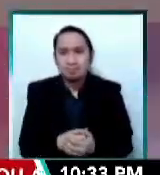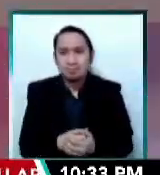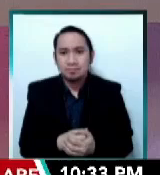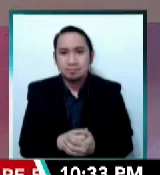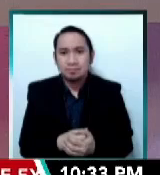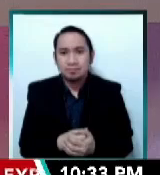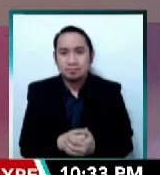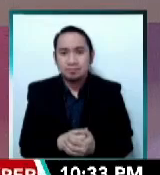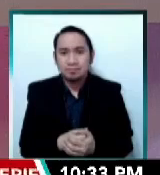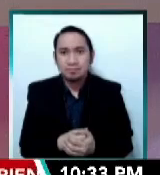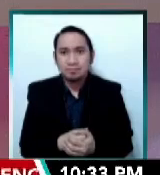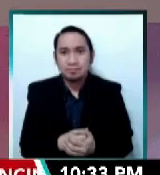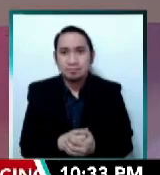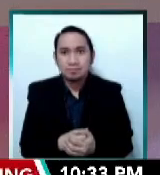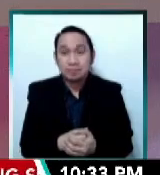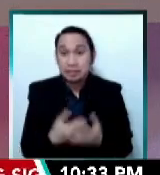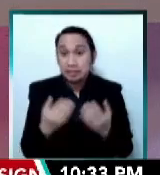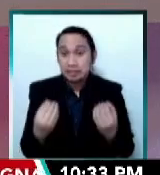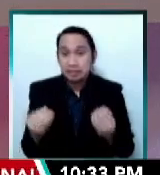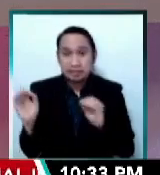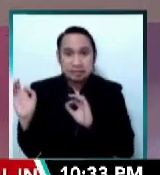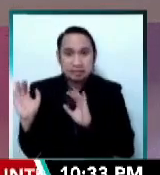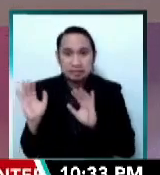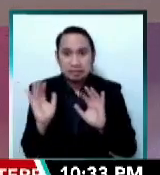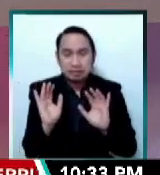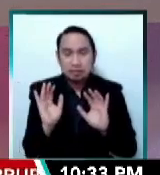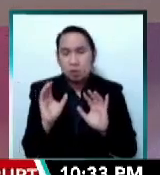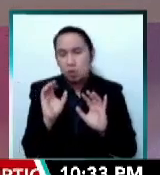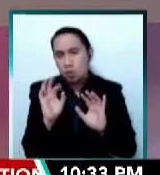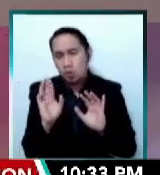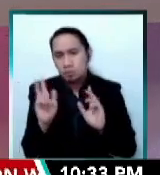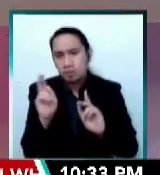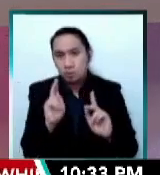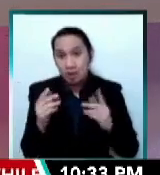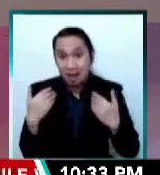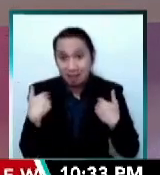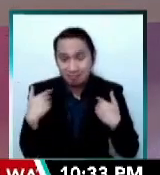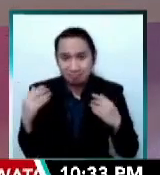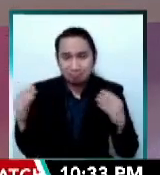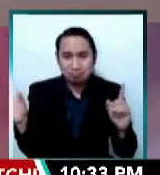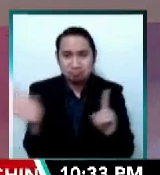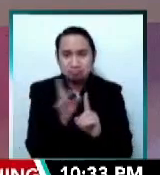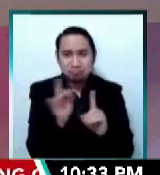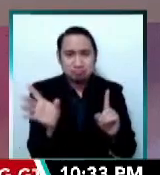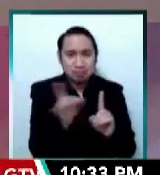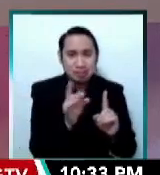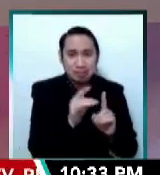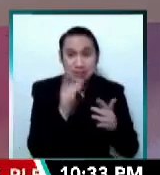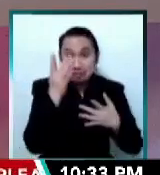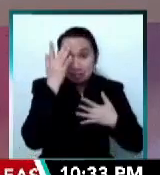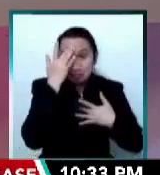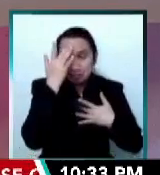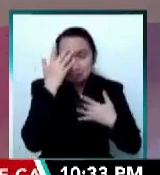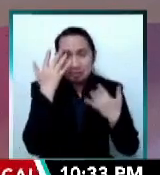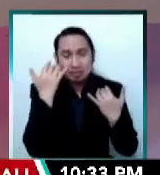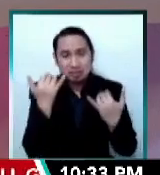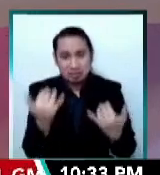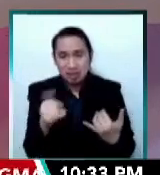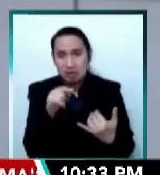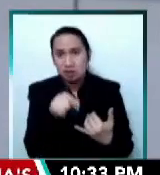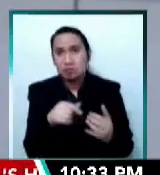Sa gitna ng dagsa ng mga nagkakasakit, malaking problema ang plano ng mga ospital na putulin ang ugnayan nila sa